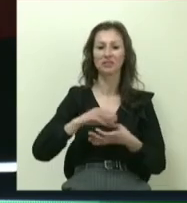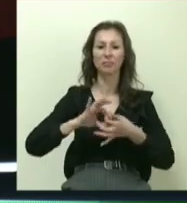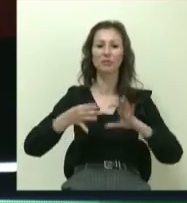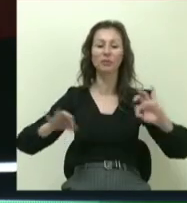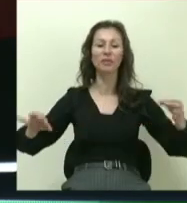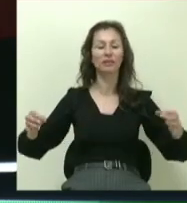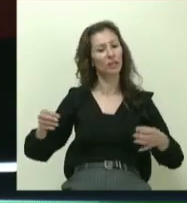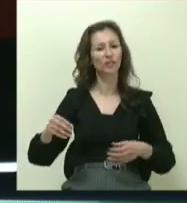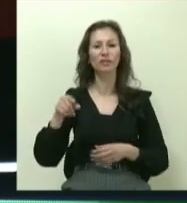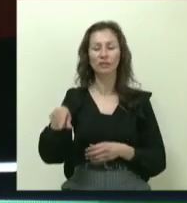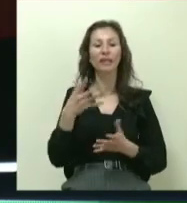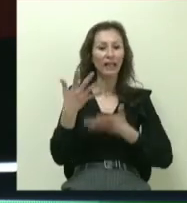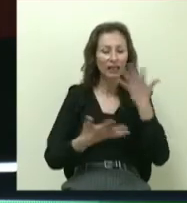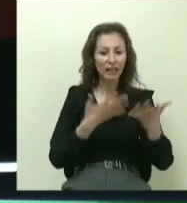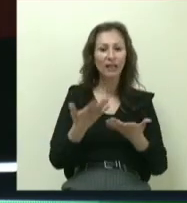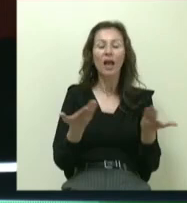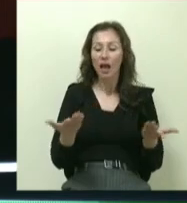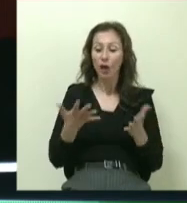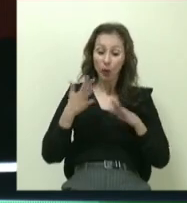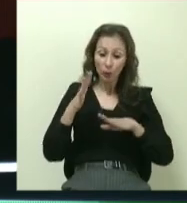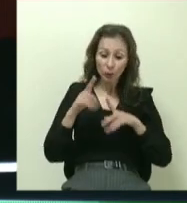Monte edile ulaştılar